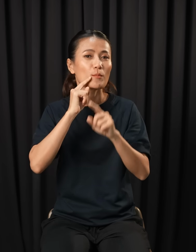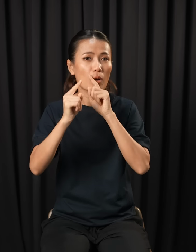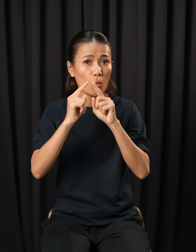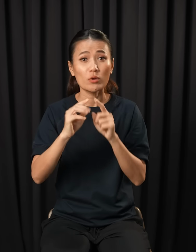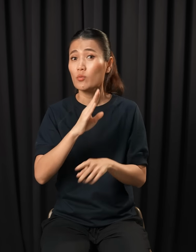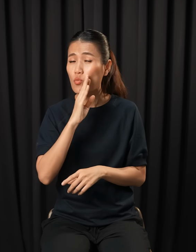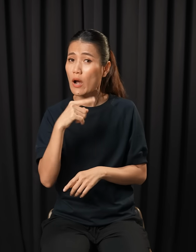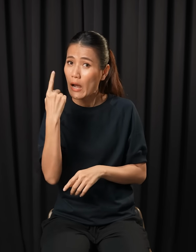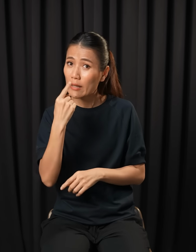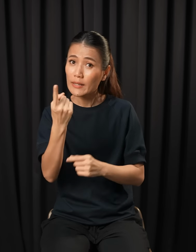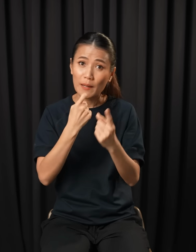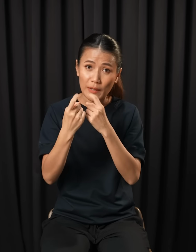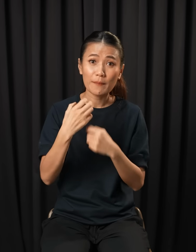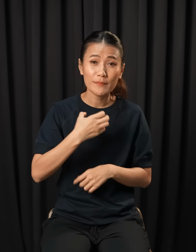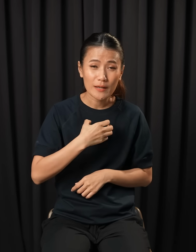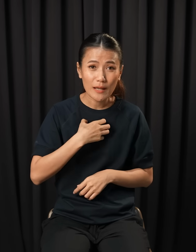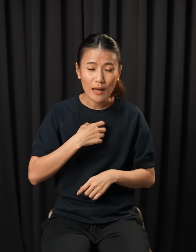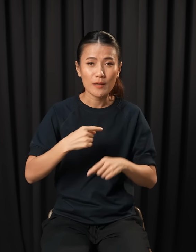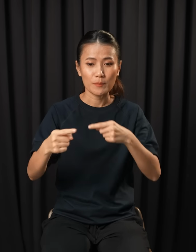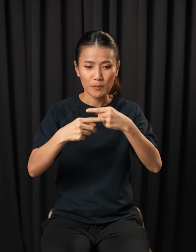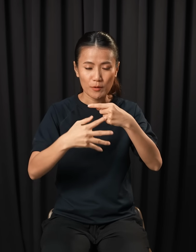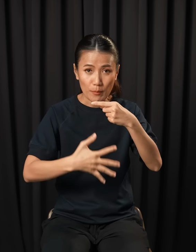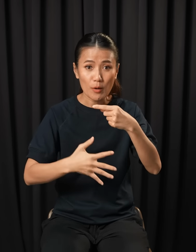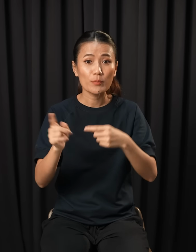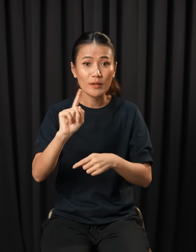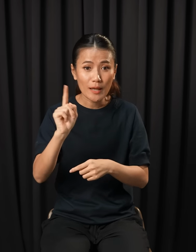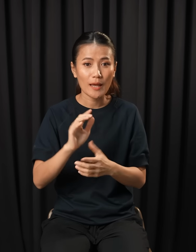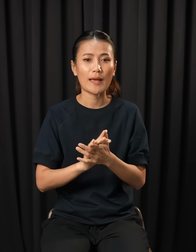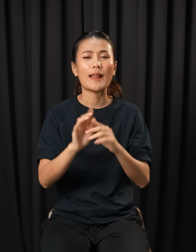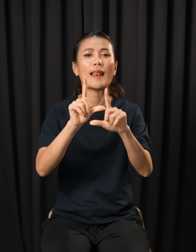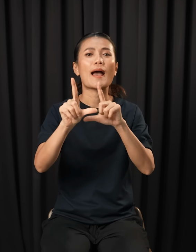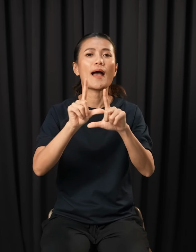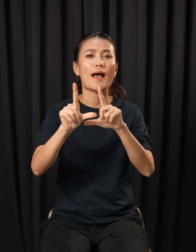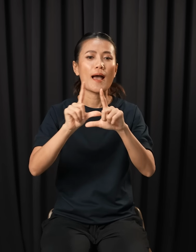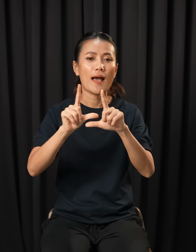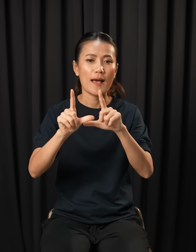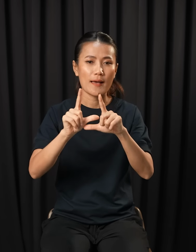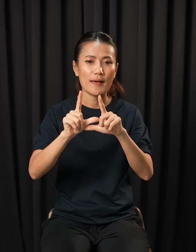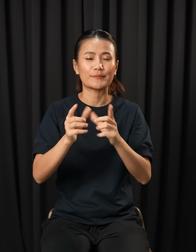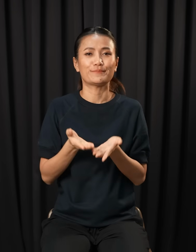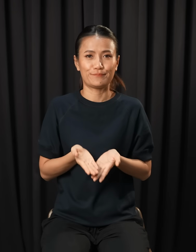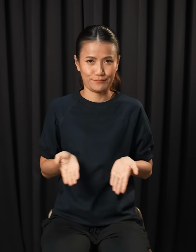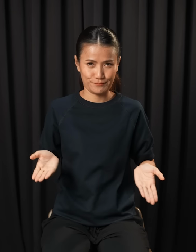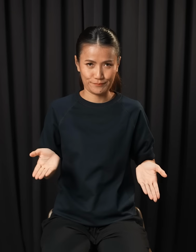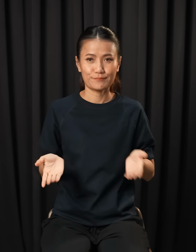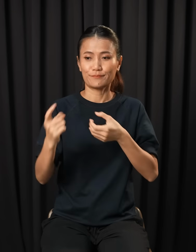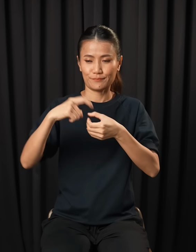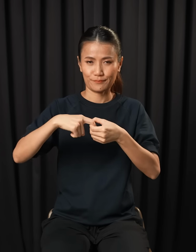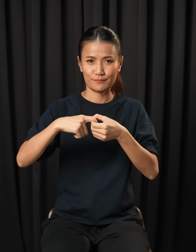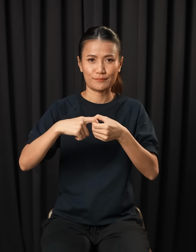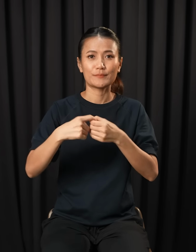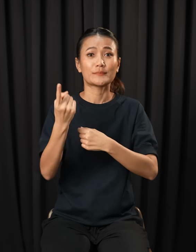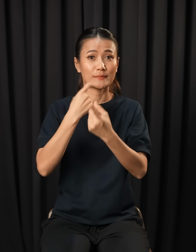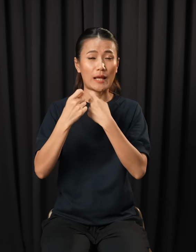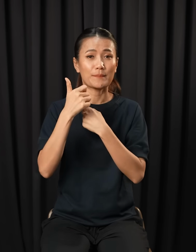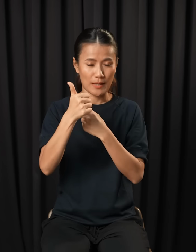เราคุยกับหัวหน้าพรรคก้าวไกลคุณพิธากันต่อเนี่ยนะคะแต่ว่าถ้าเกิดว่าคุณผู้ชมท่านใดมีคำถามเพิ่มเติมสามารถส่งมาในรายการได้ค่ะโดยช่องทางในการส่